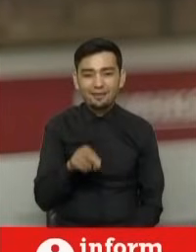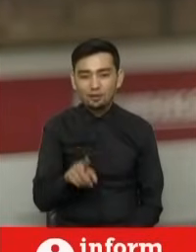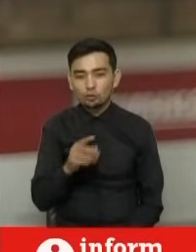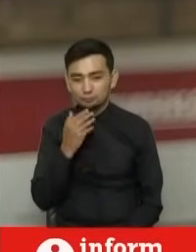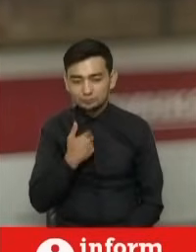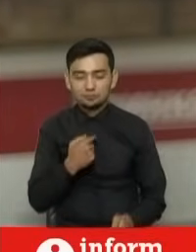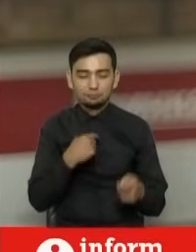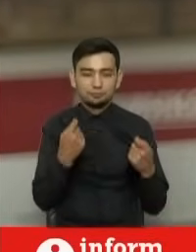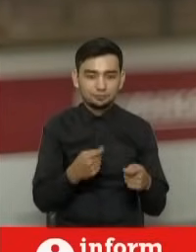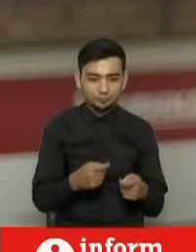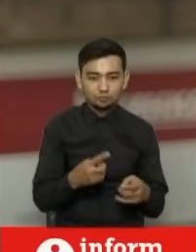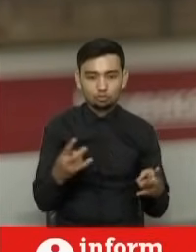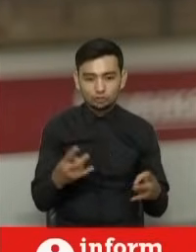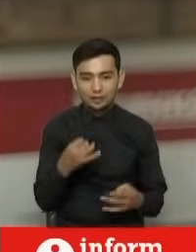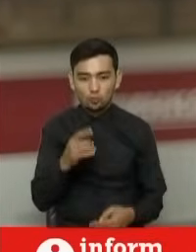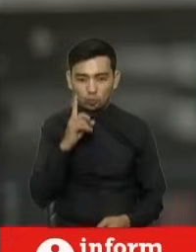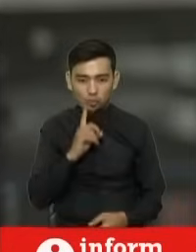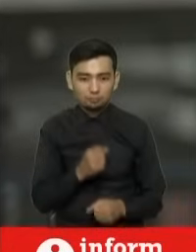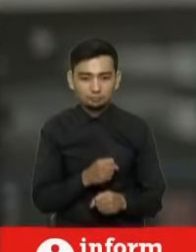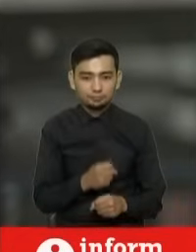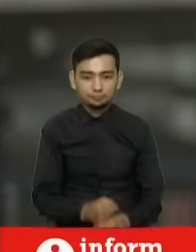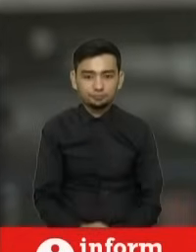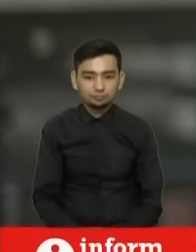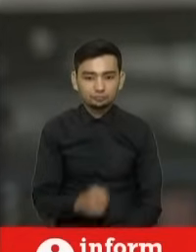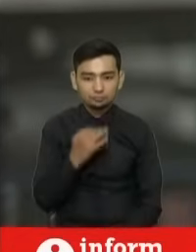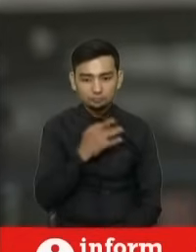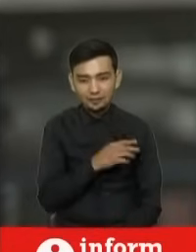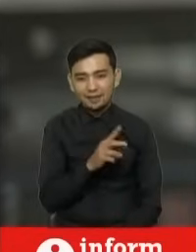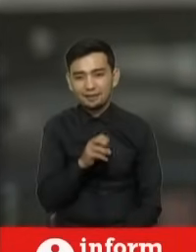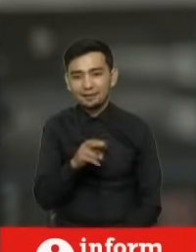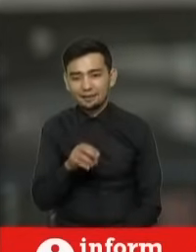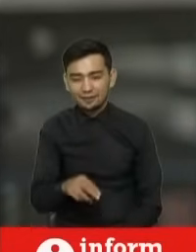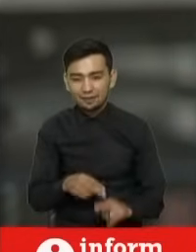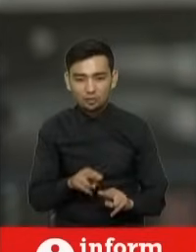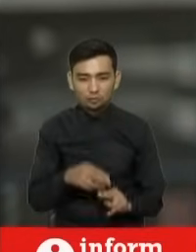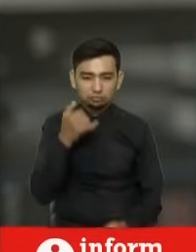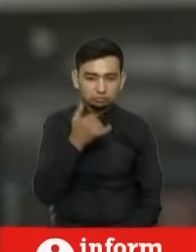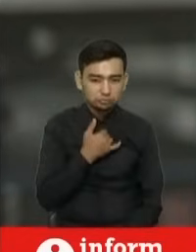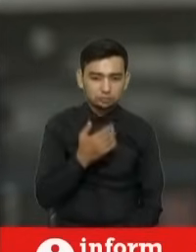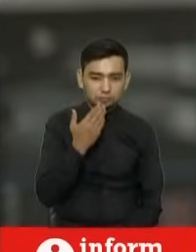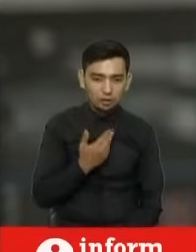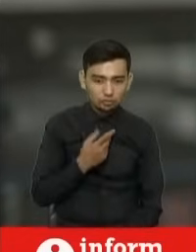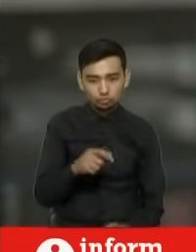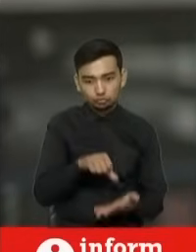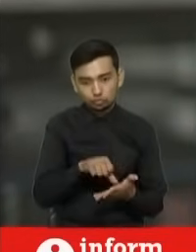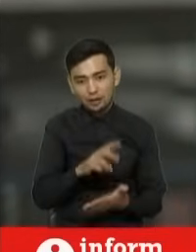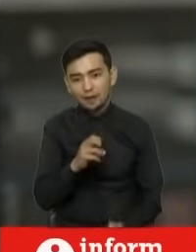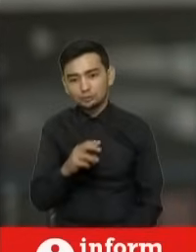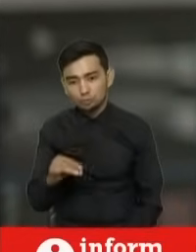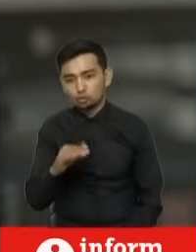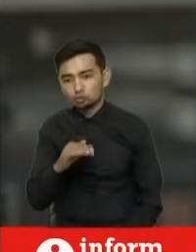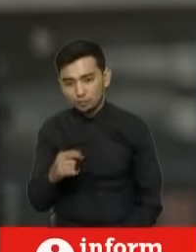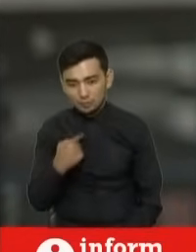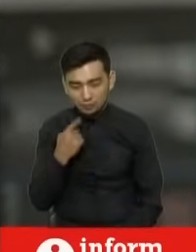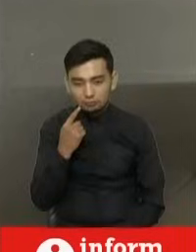давать. И давать в максимально удобных условиях. Многие клиенты, которые звонят нам, спрашивают, вы участвуете в Каспий Жума? Мы с радостью